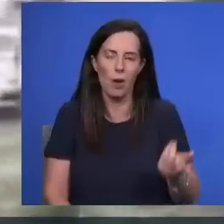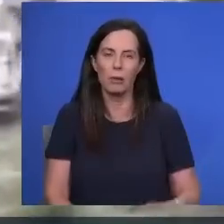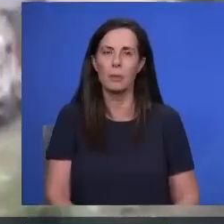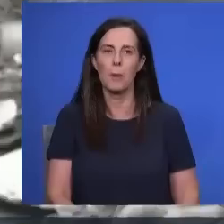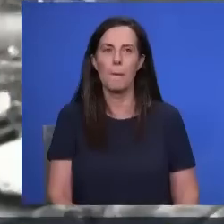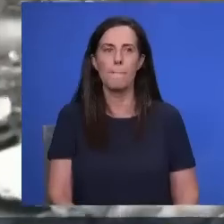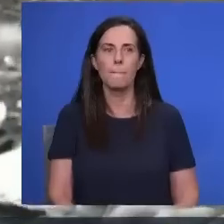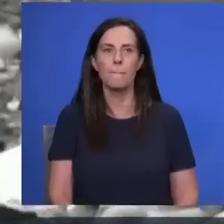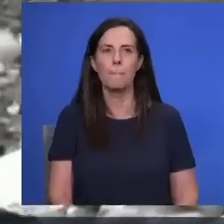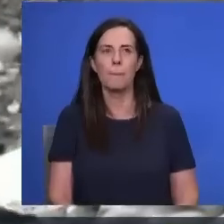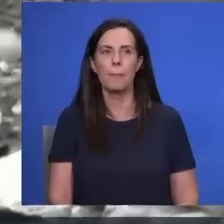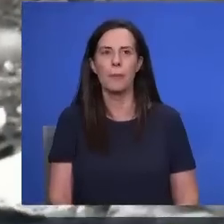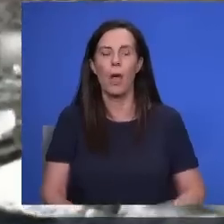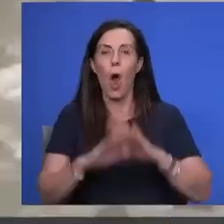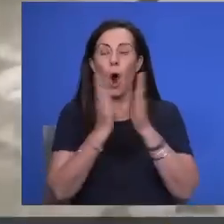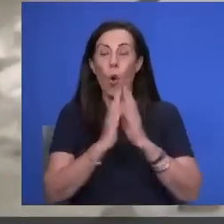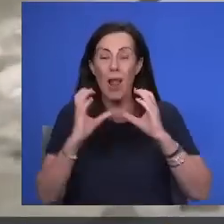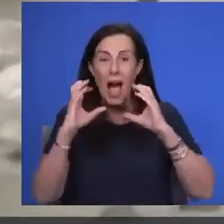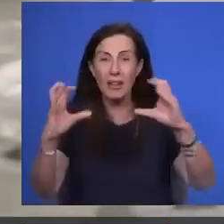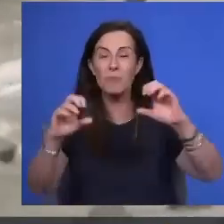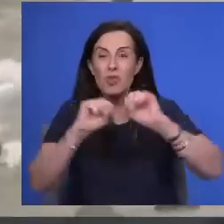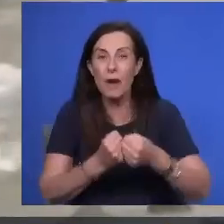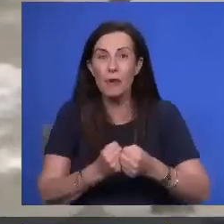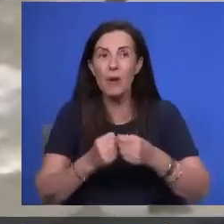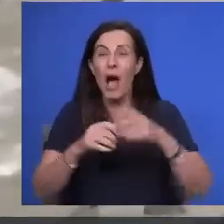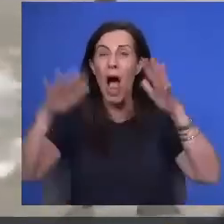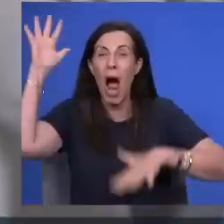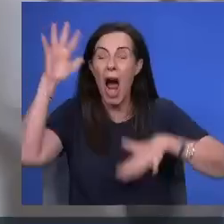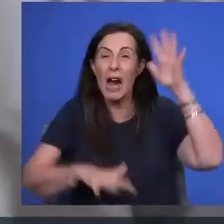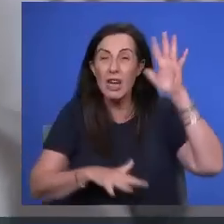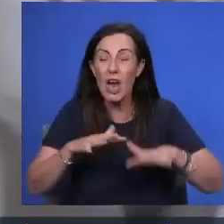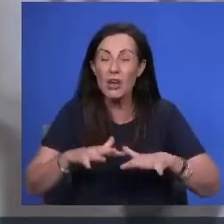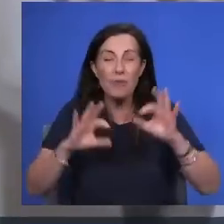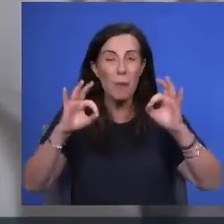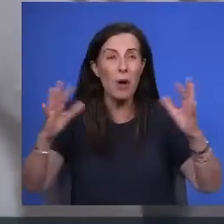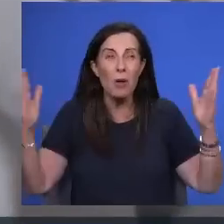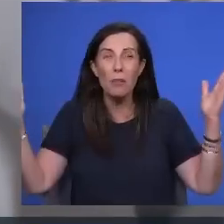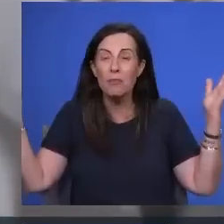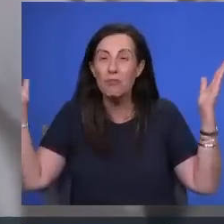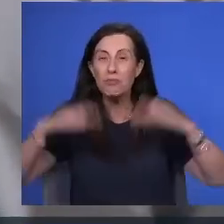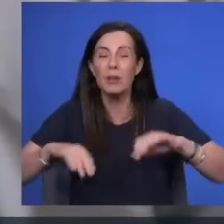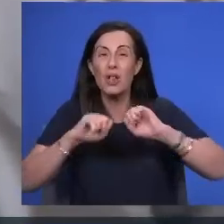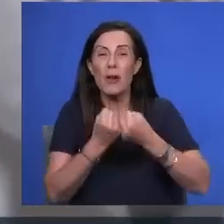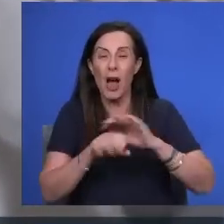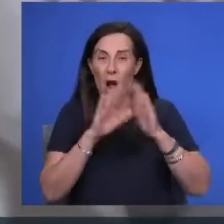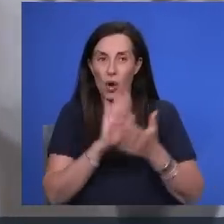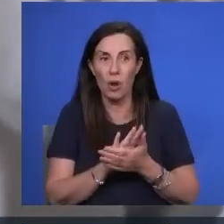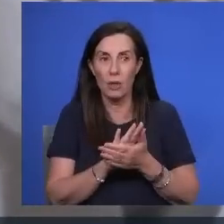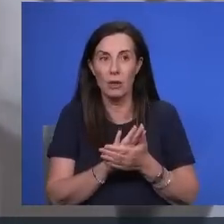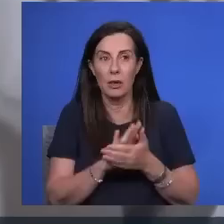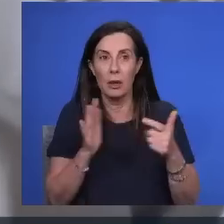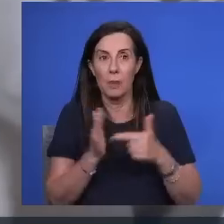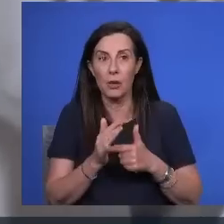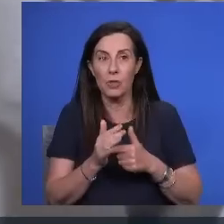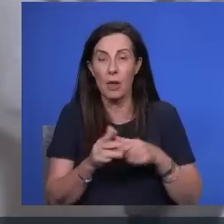את חייהם. כל הדרכים הרוסות, הגשם והמונסון ממש הרס הכל, ובגלל שלא